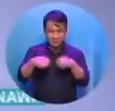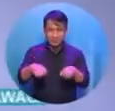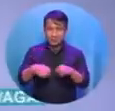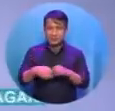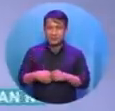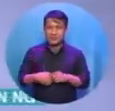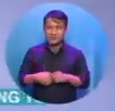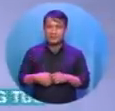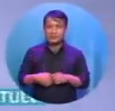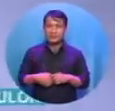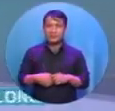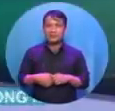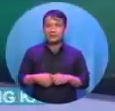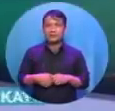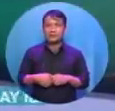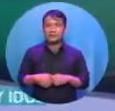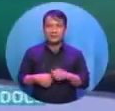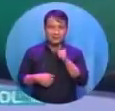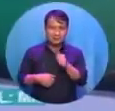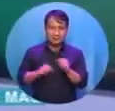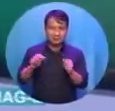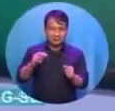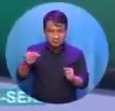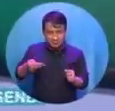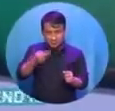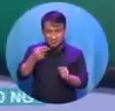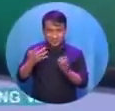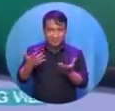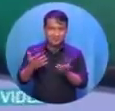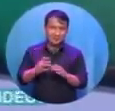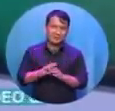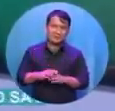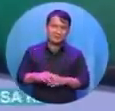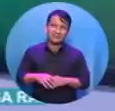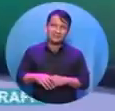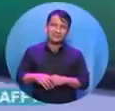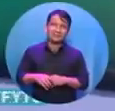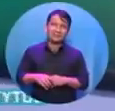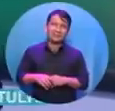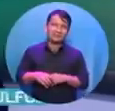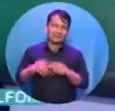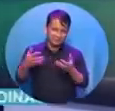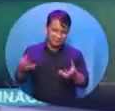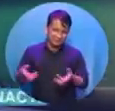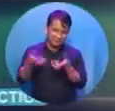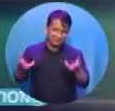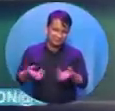Wow, ha? Ayun ano? Lang po, sir. Walang soup? Wala po, sir. Walang salad?